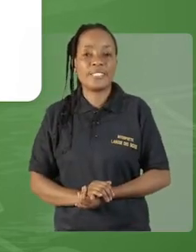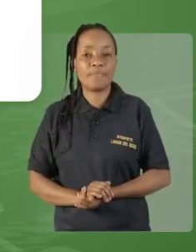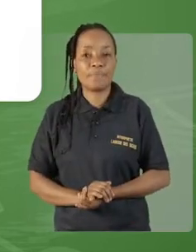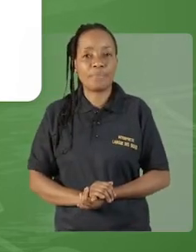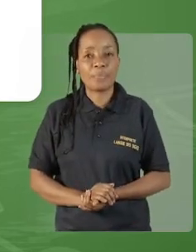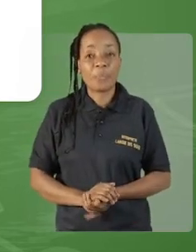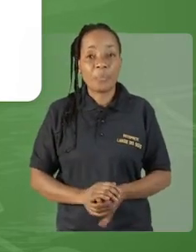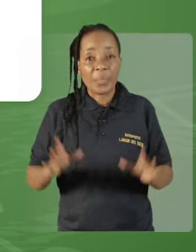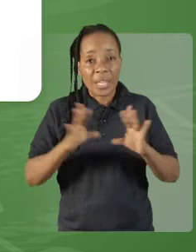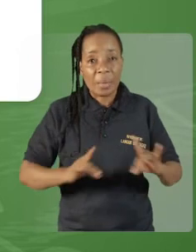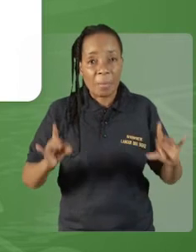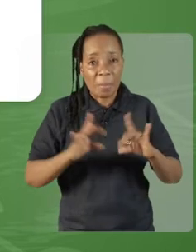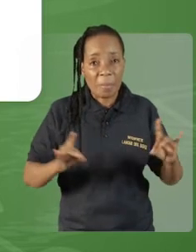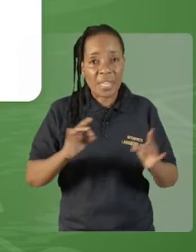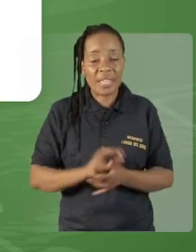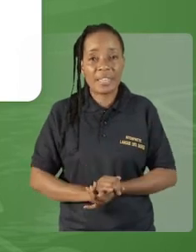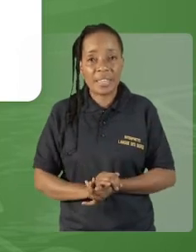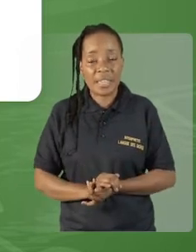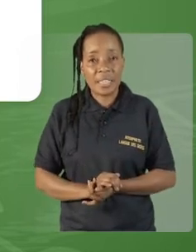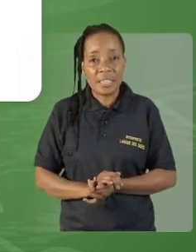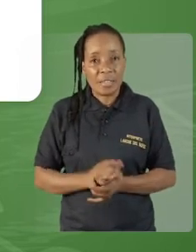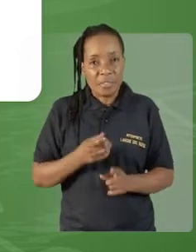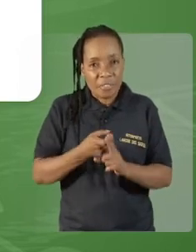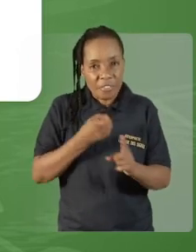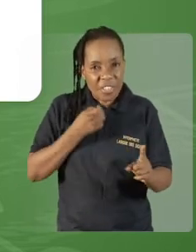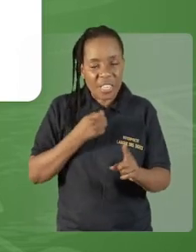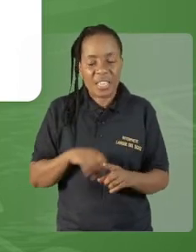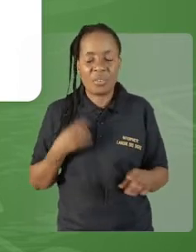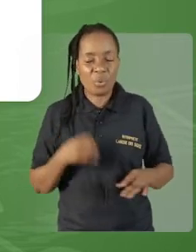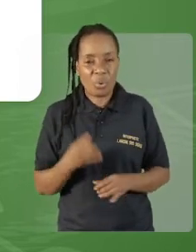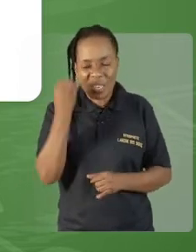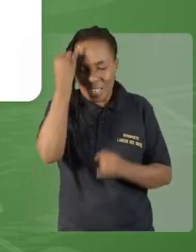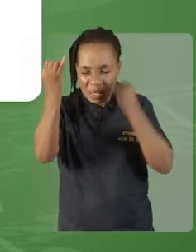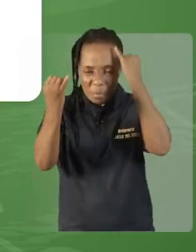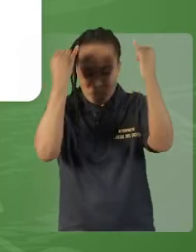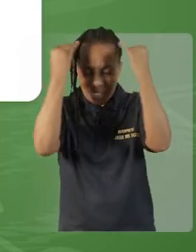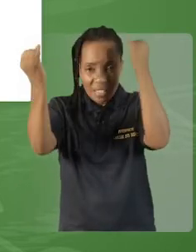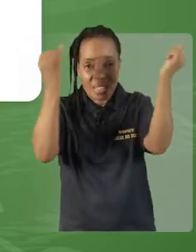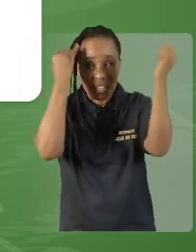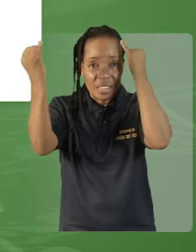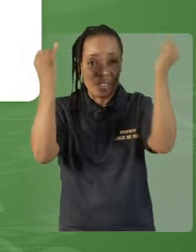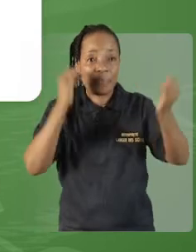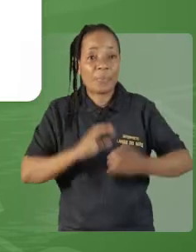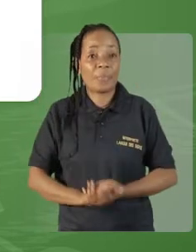Le mythe est donc une production de la faculté qu'est